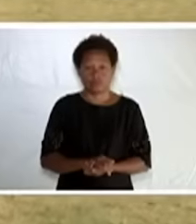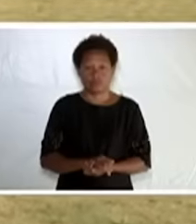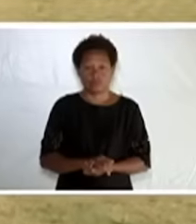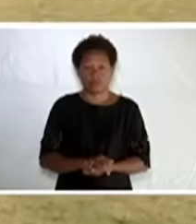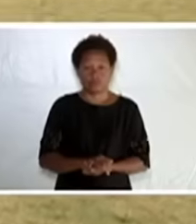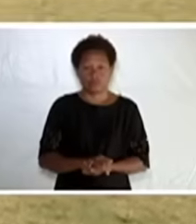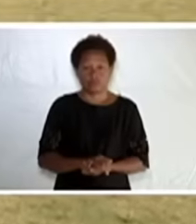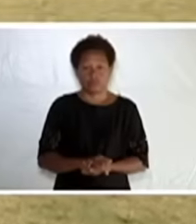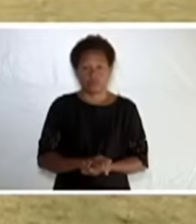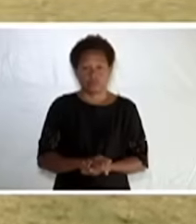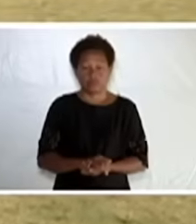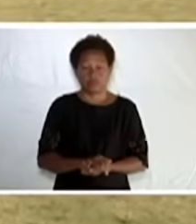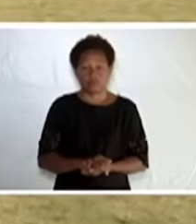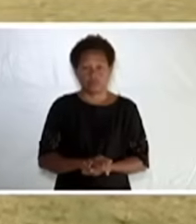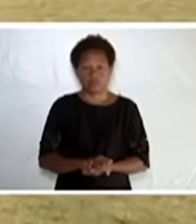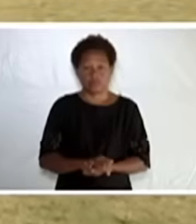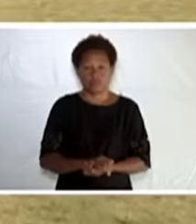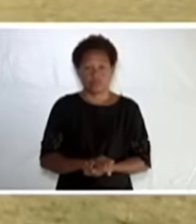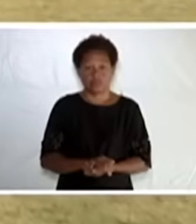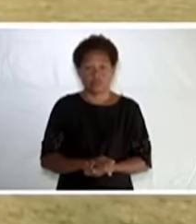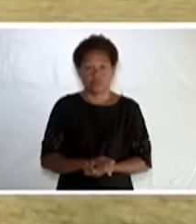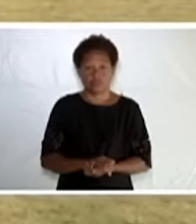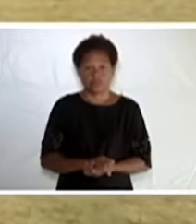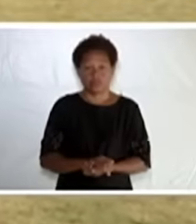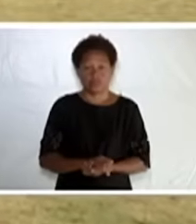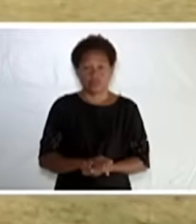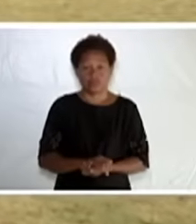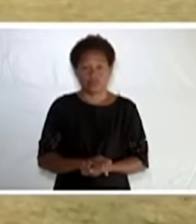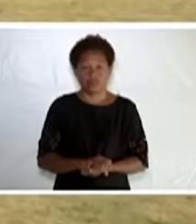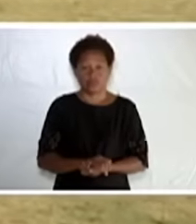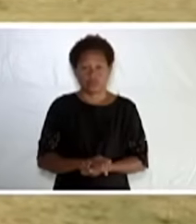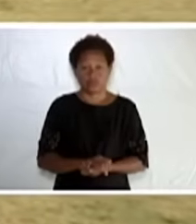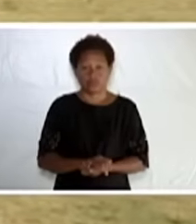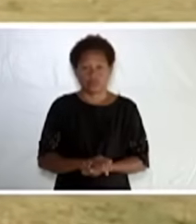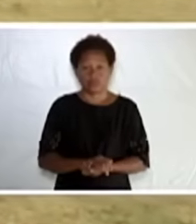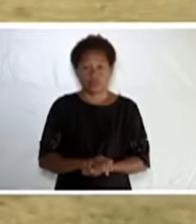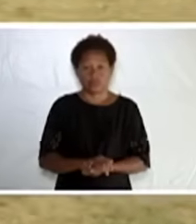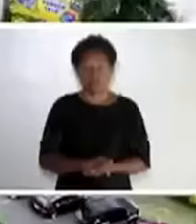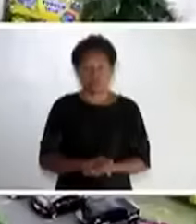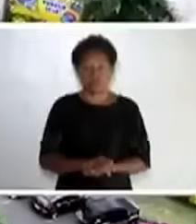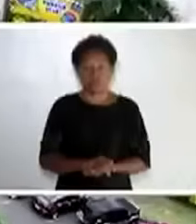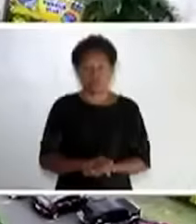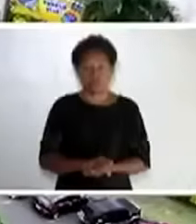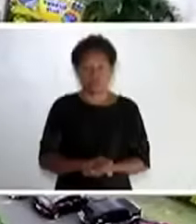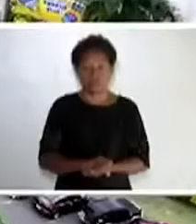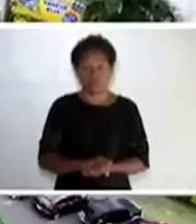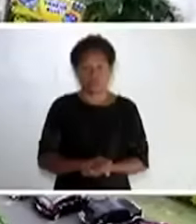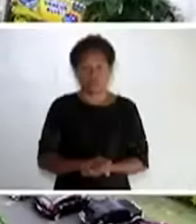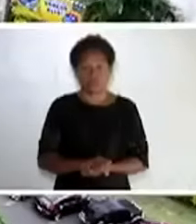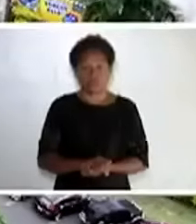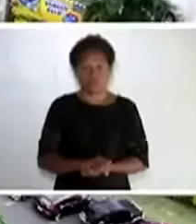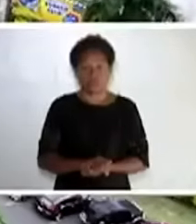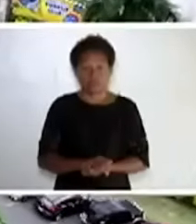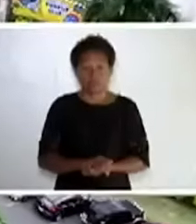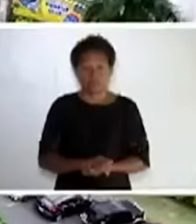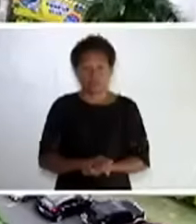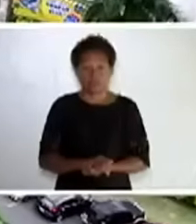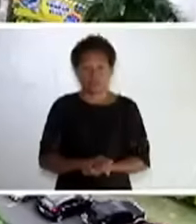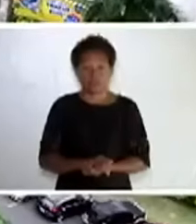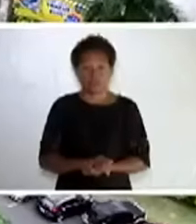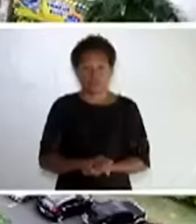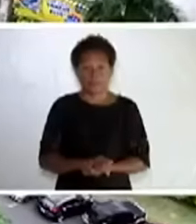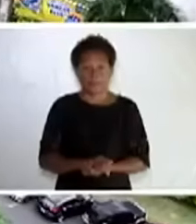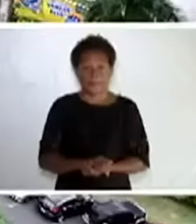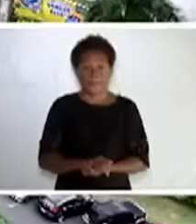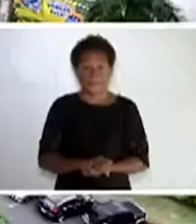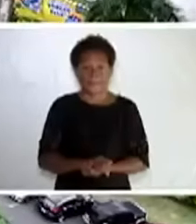लिए, कि हम आराम की नींद सो सकें, मतलब कि आराम से रह सकें, बहुत ही सुकून के साथ सुरक्षित महसूस करें। जिन्होंने इसके लिए